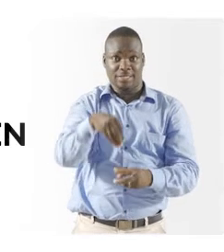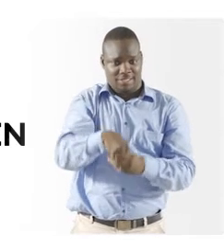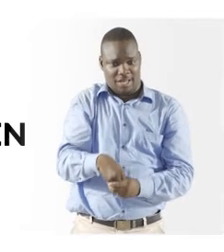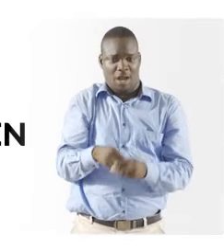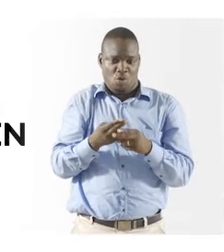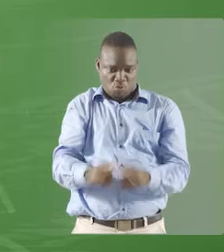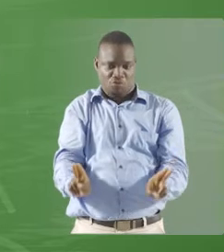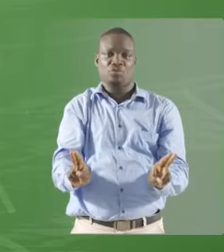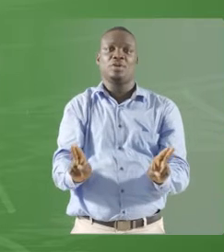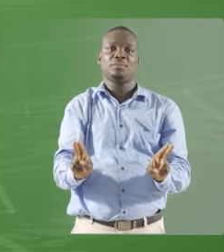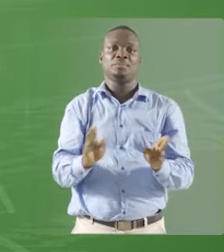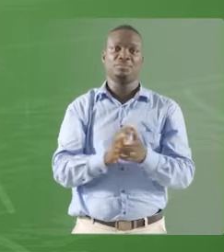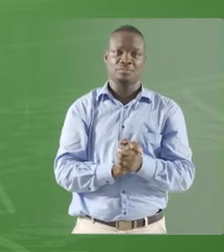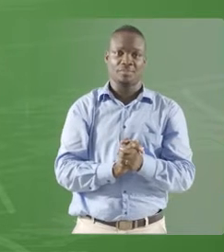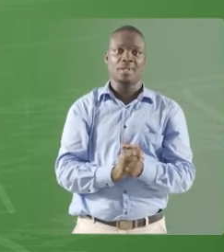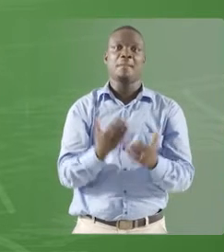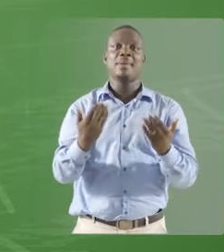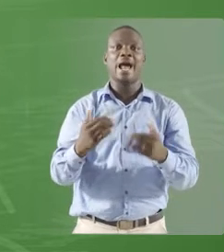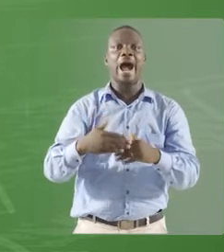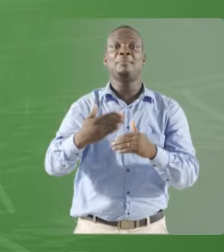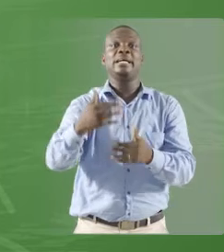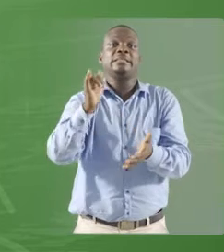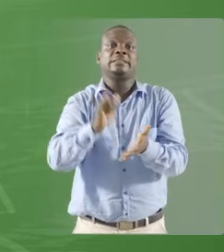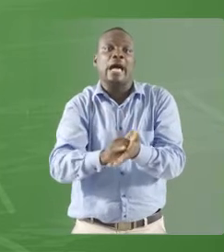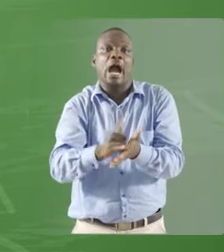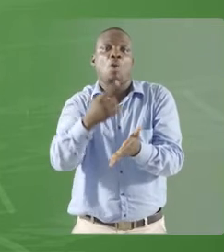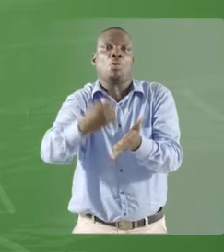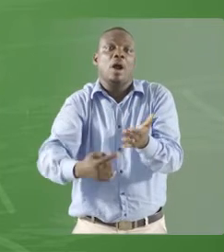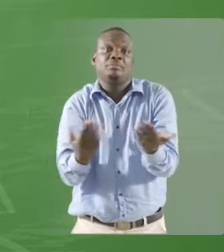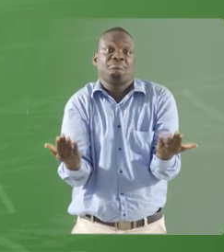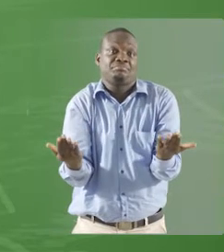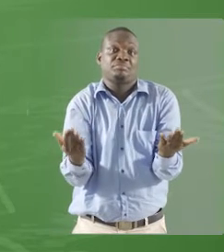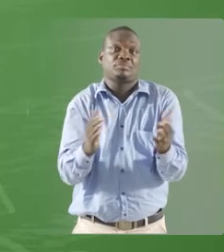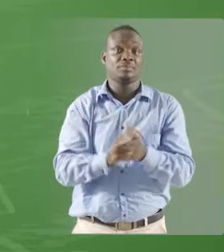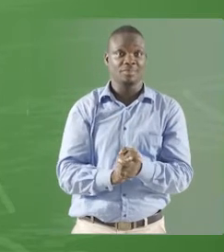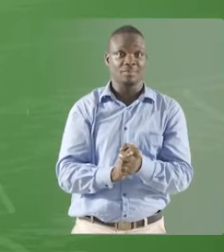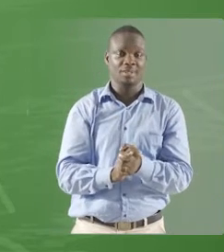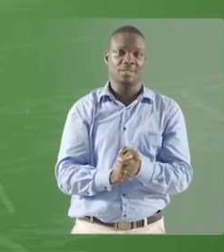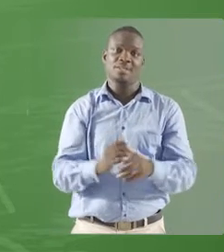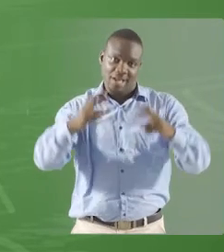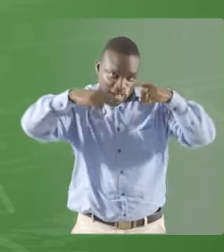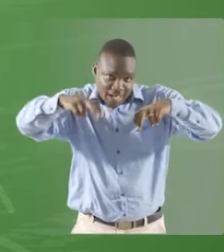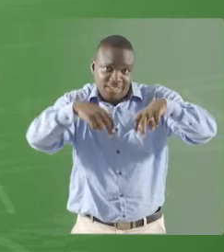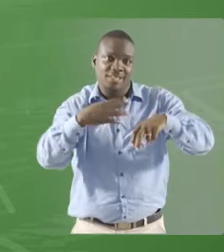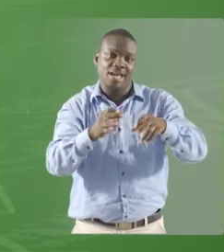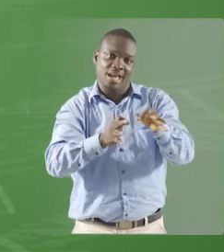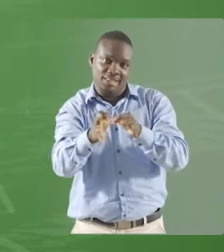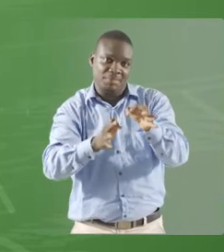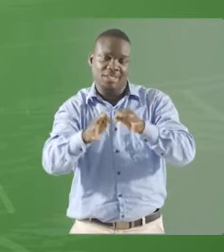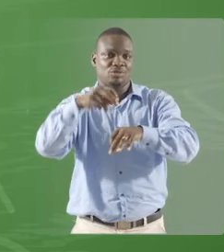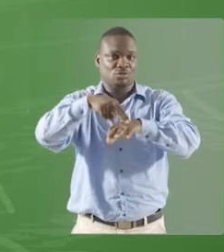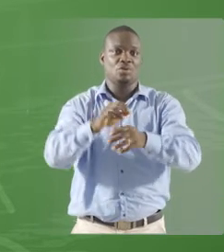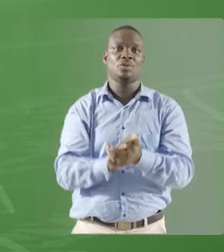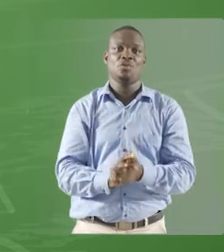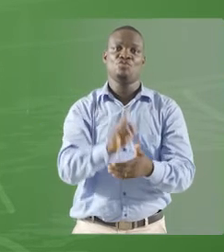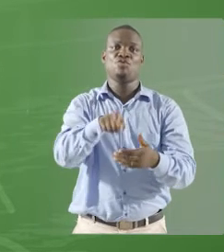l'ovule. Bien, quelle est l'étape qui suit l'analyse? C'est l'interprétation. Donc, vous notez petit